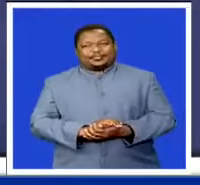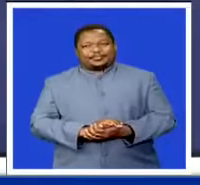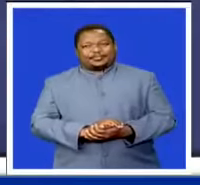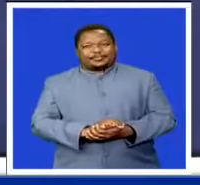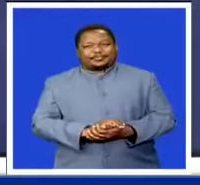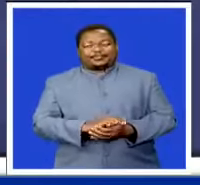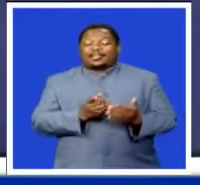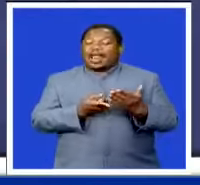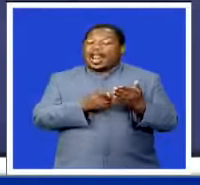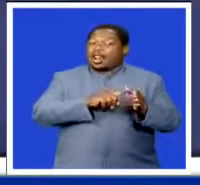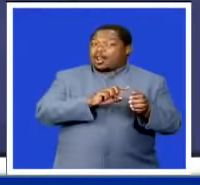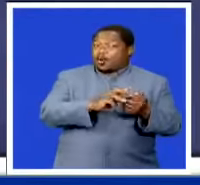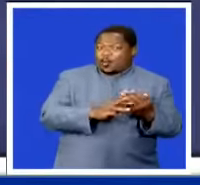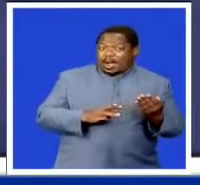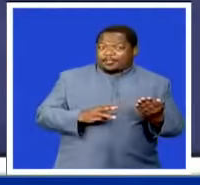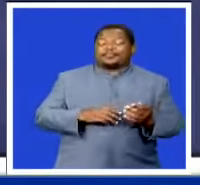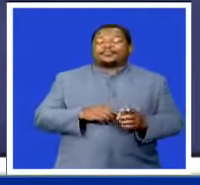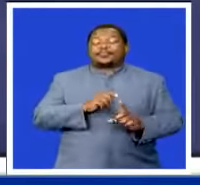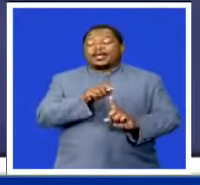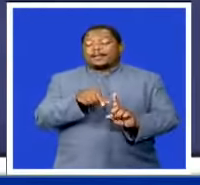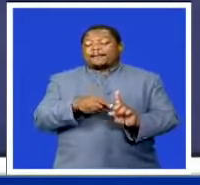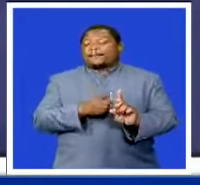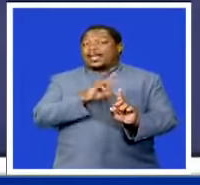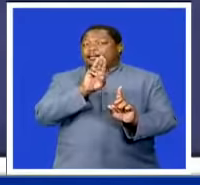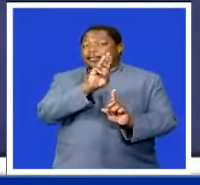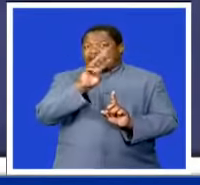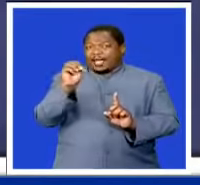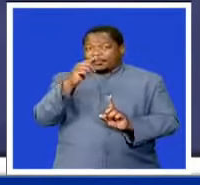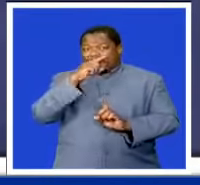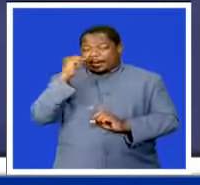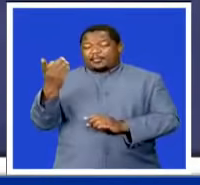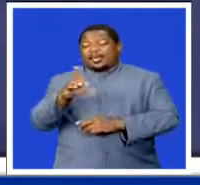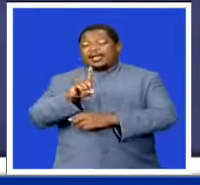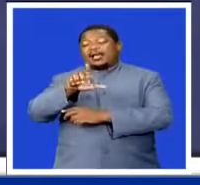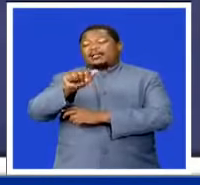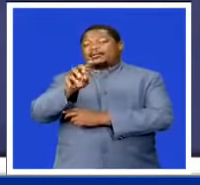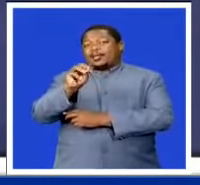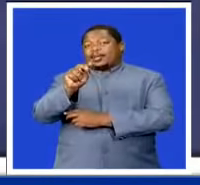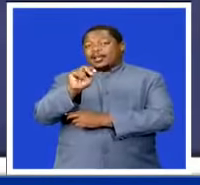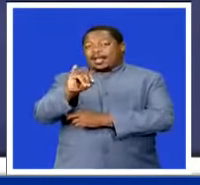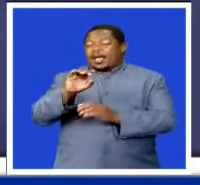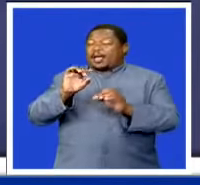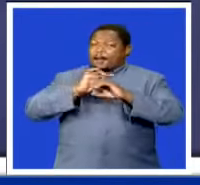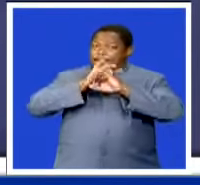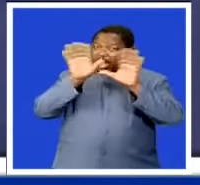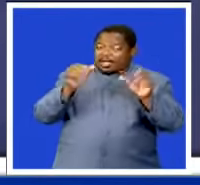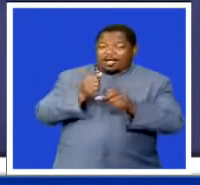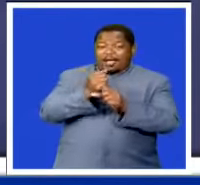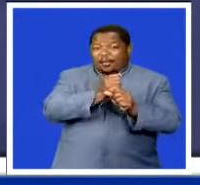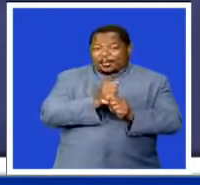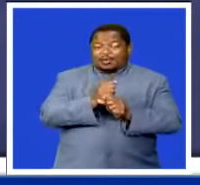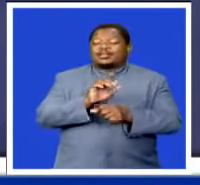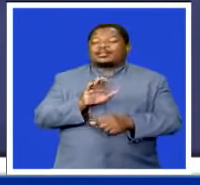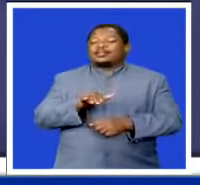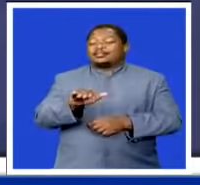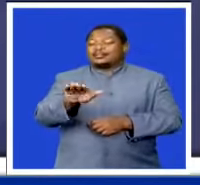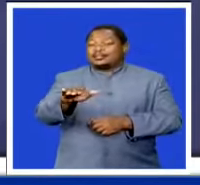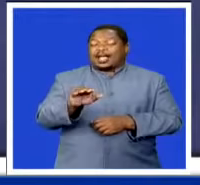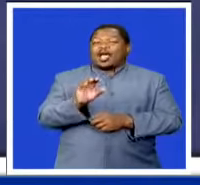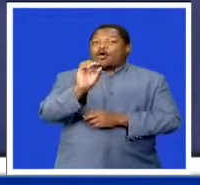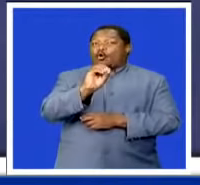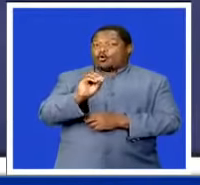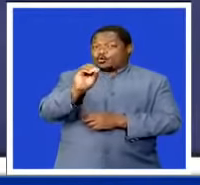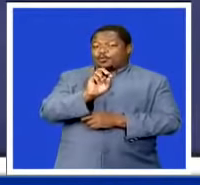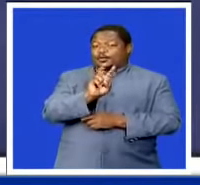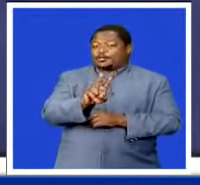Evikini leliphelile endvunankulu Ambrose Dlamini wamemetela ukuthi kuthengiswa kwetshwala kutawuvumeleka lapha eveni kusukela